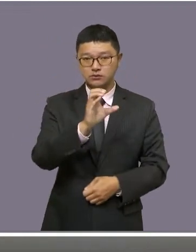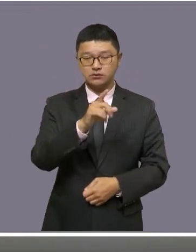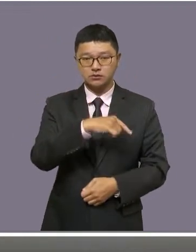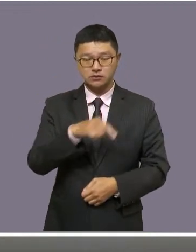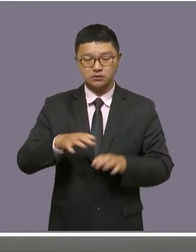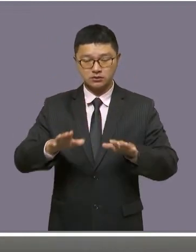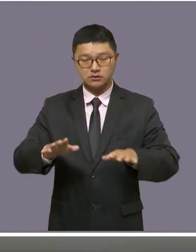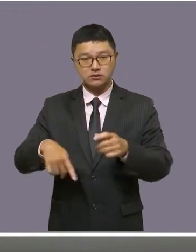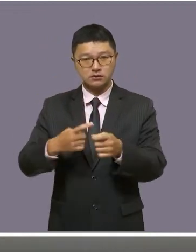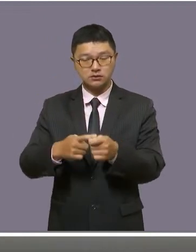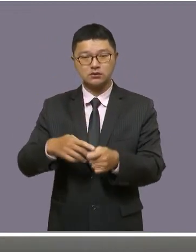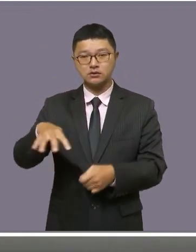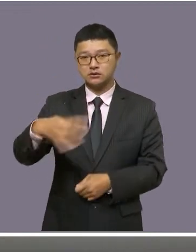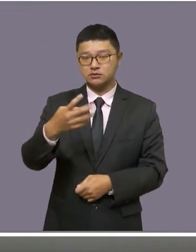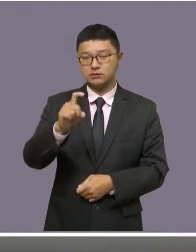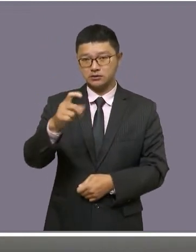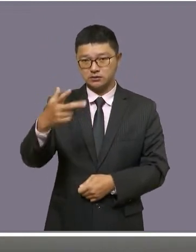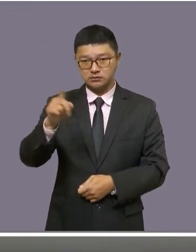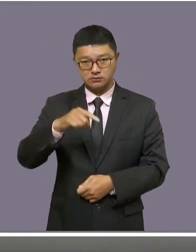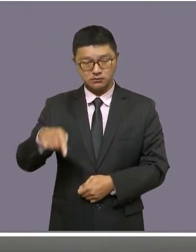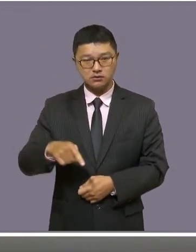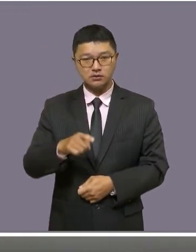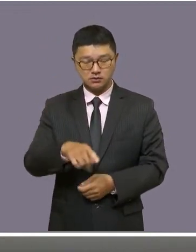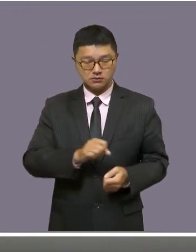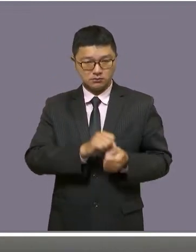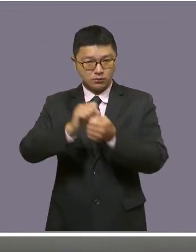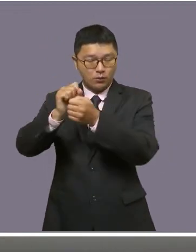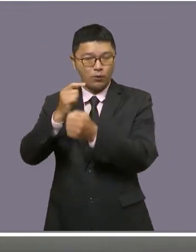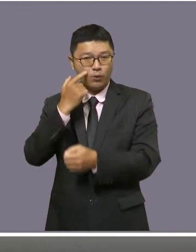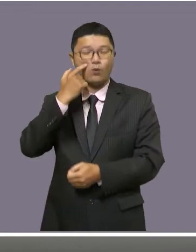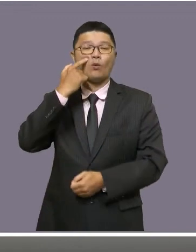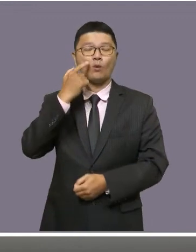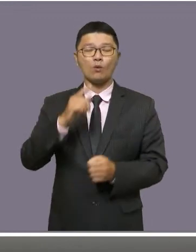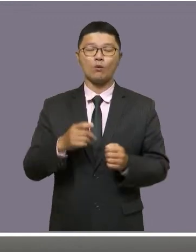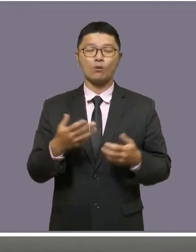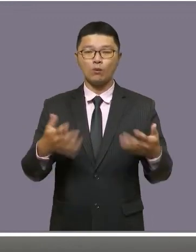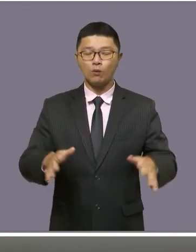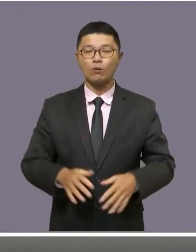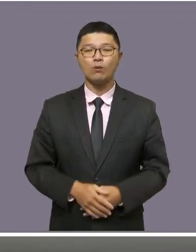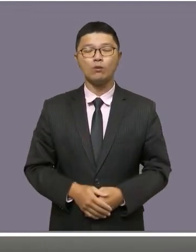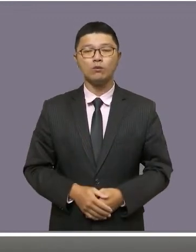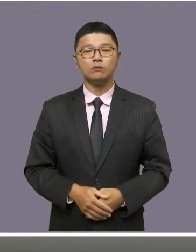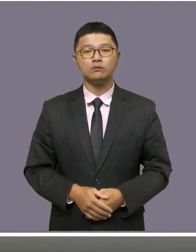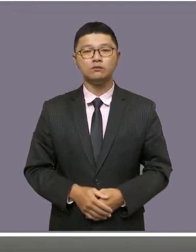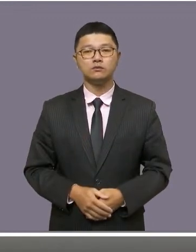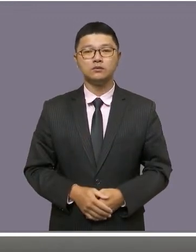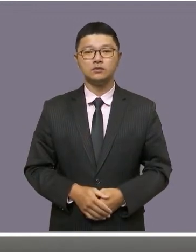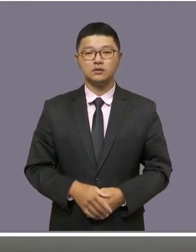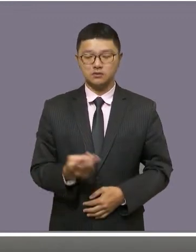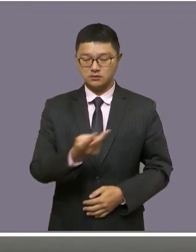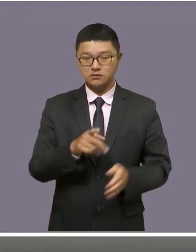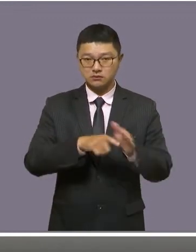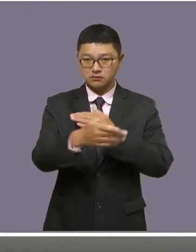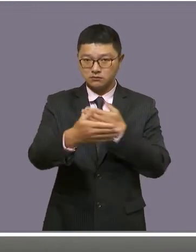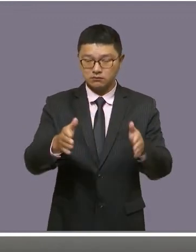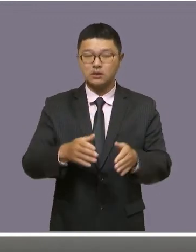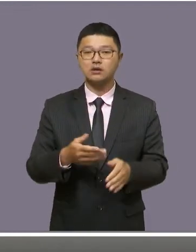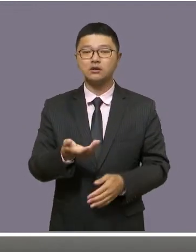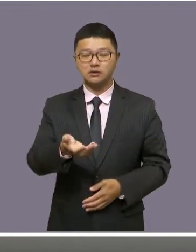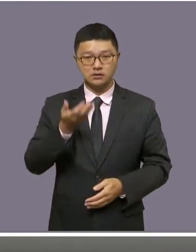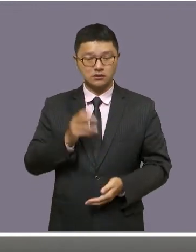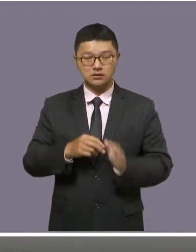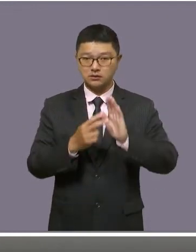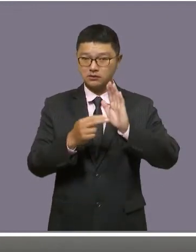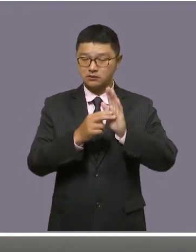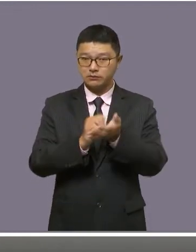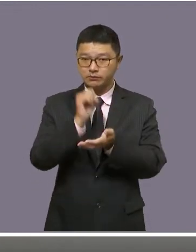到417个人，那这个成长的幅度也是相当大。这两个专班呢，我们就是按照刚刚所向各位简报的这